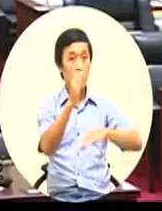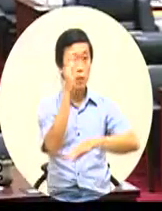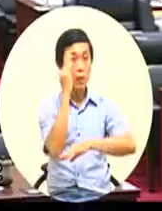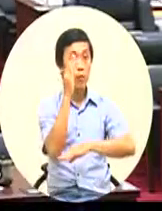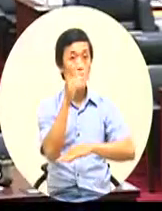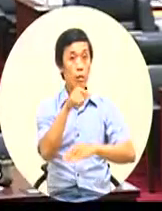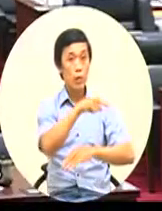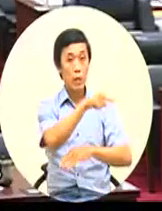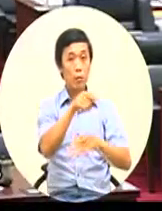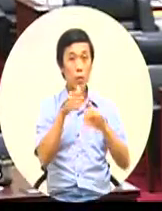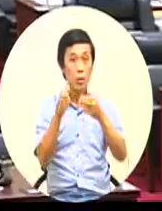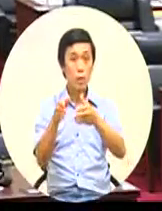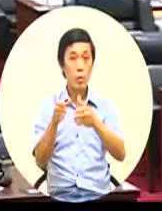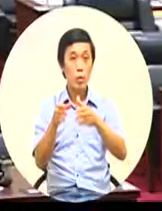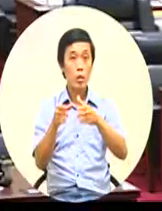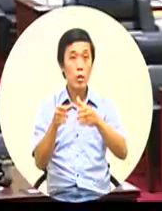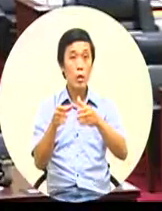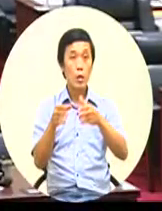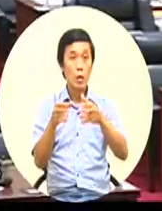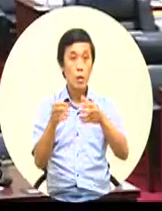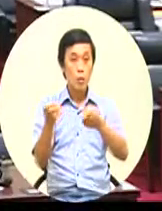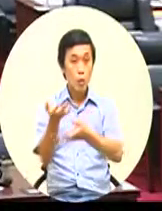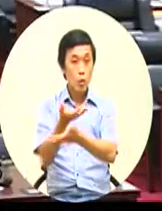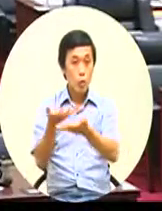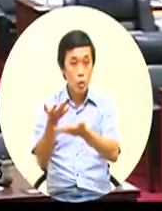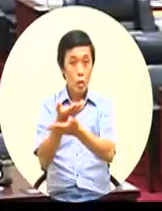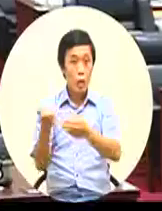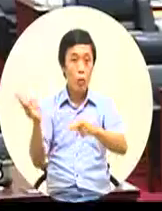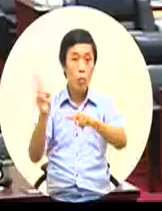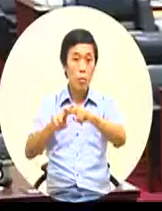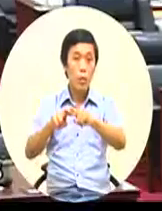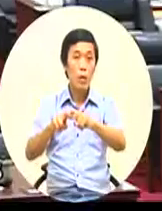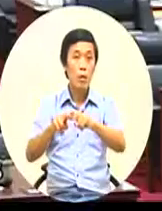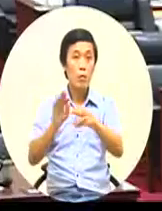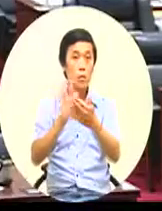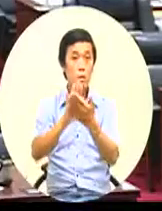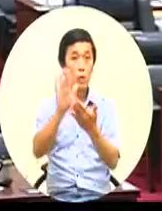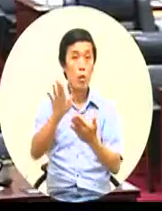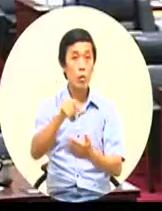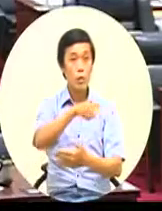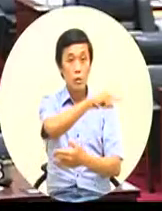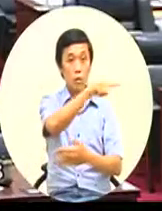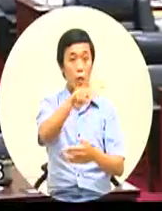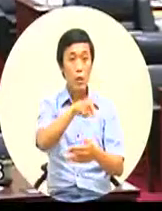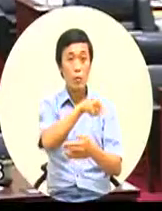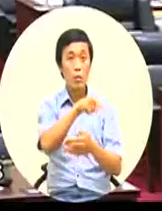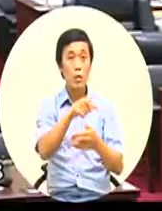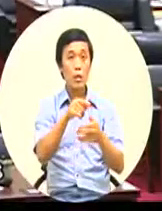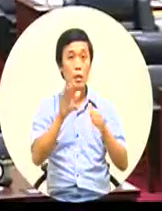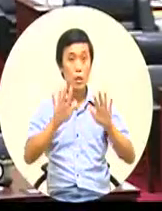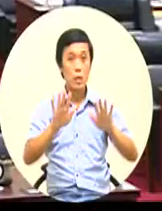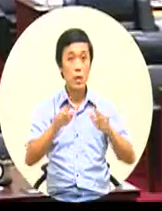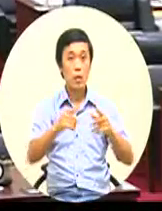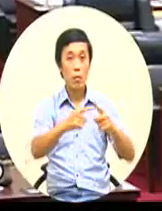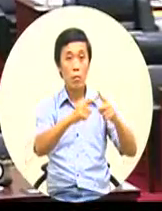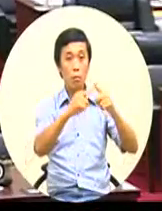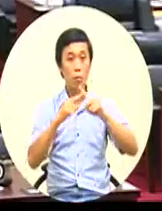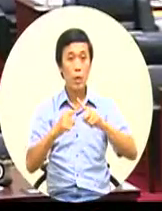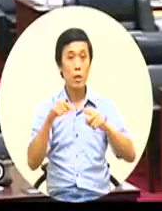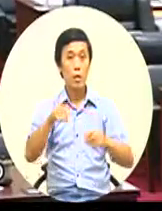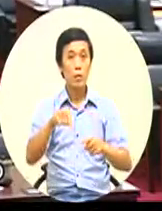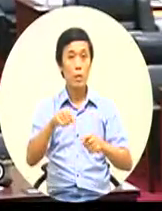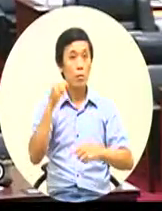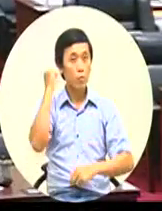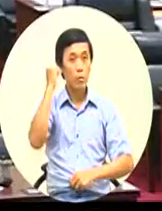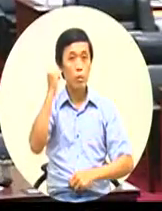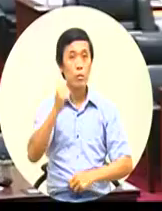谓公开正式的所谓的许多的协商的大门之后，他们逼不得已今天必须到我们议会这边来请命。